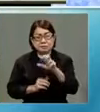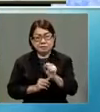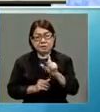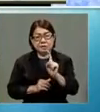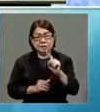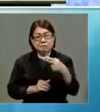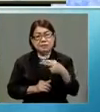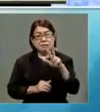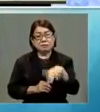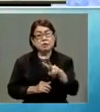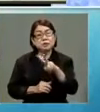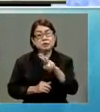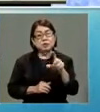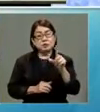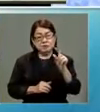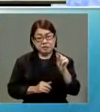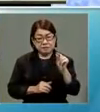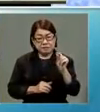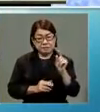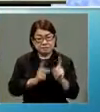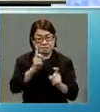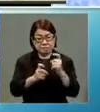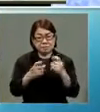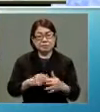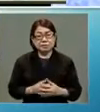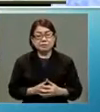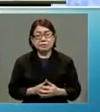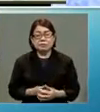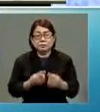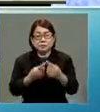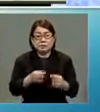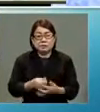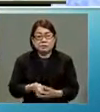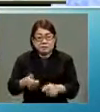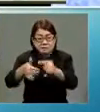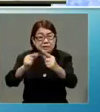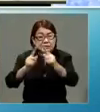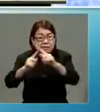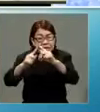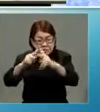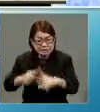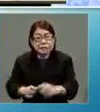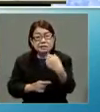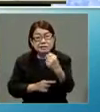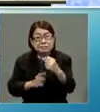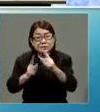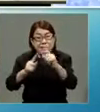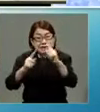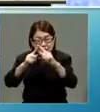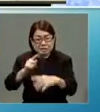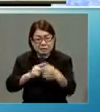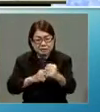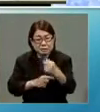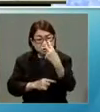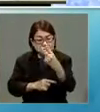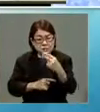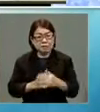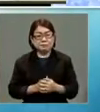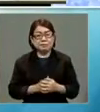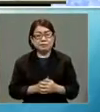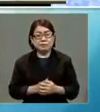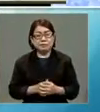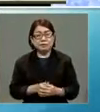313,220 ศพไปแล้วนะครับมาดูในเรื่องของ10อันดับแรกตามตรงนี้ก่อนนะครับอย่าเพิ่งไปนะครับ